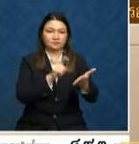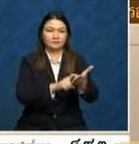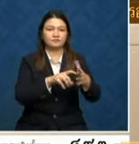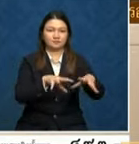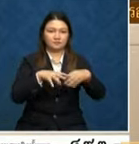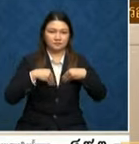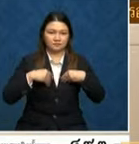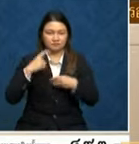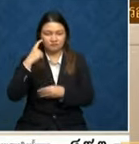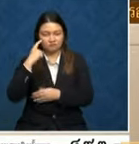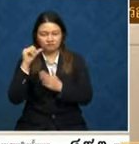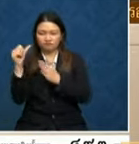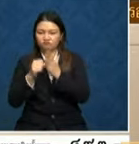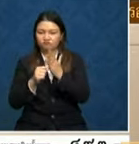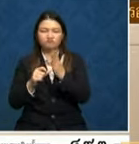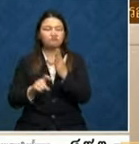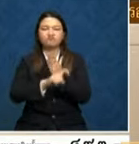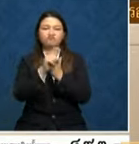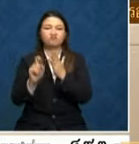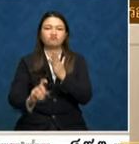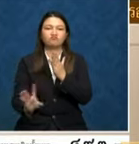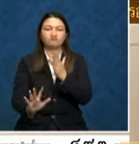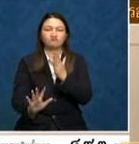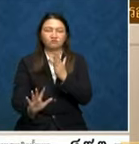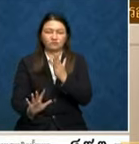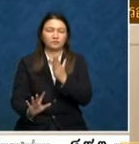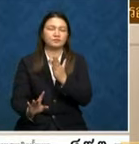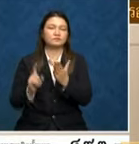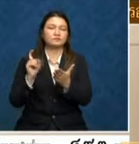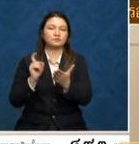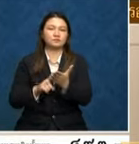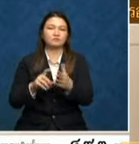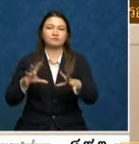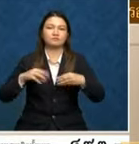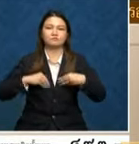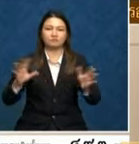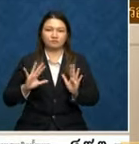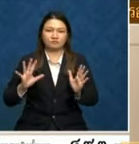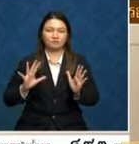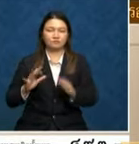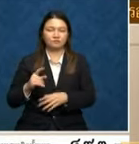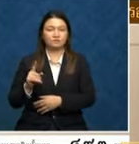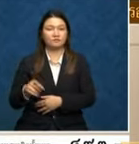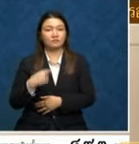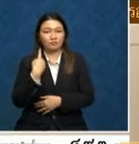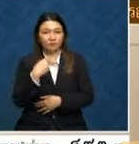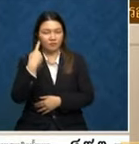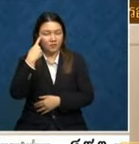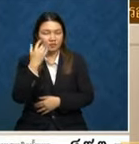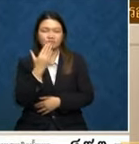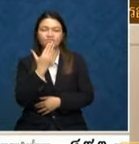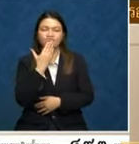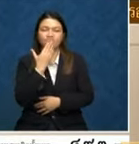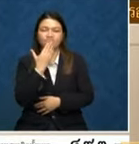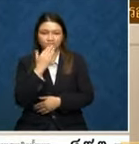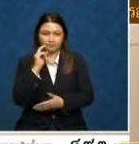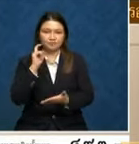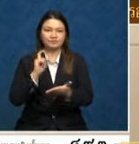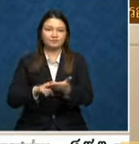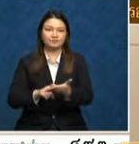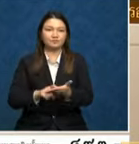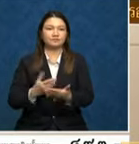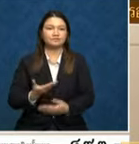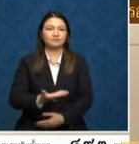ผู้ใดไม่เห็นควรให้มีการแก้ไขโปรดกดปุ่มไม่เห็นด้วยผู้ใดเห็นว่าควรงดออกเสียงโปรดกดปุ่มงดออกเสียงนะ